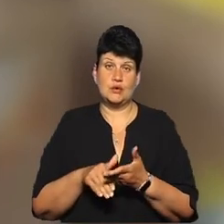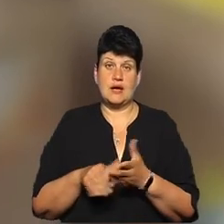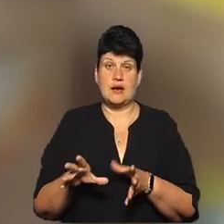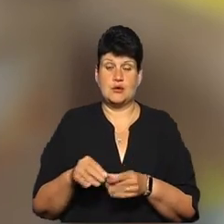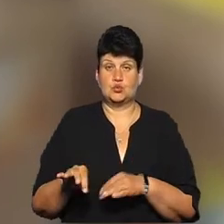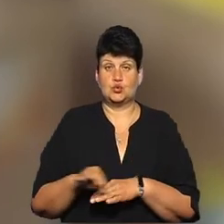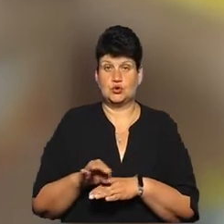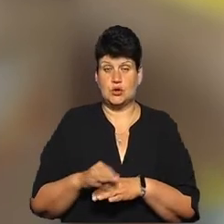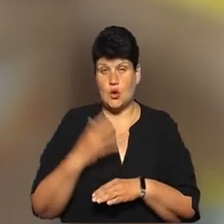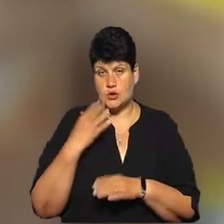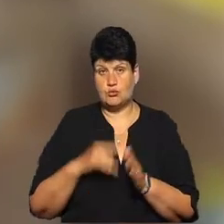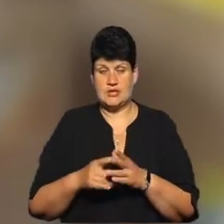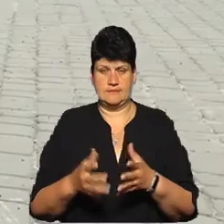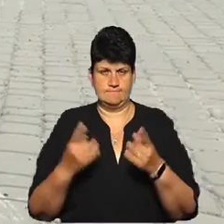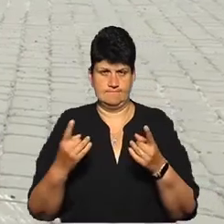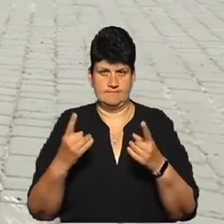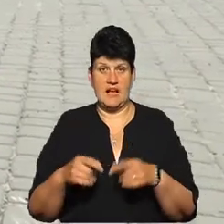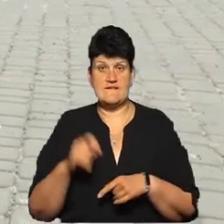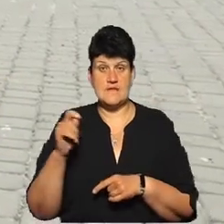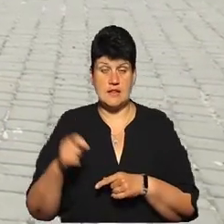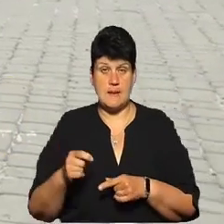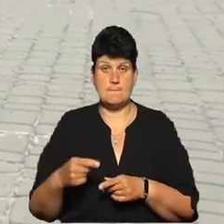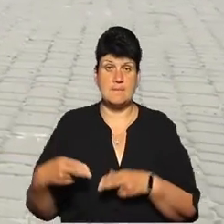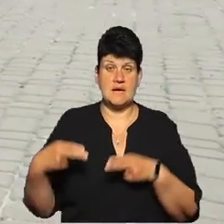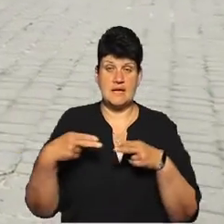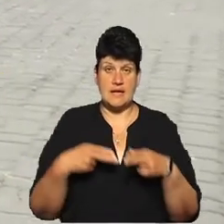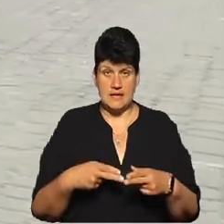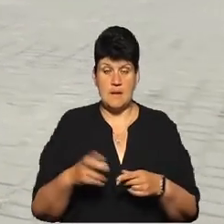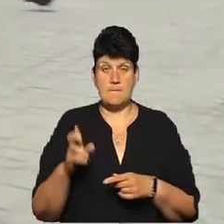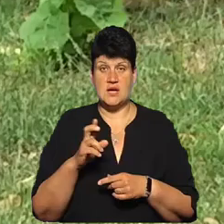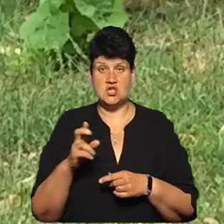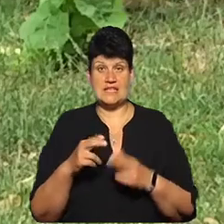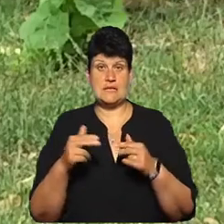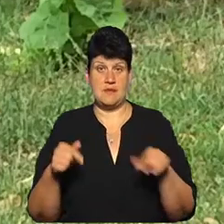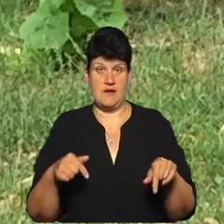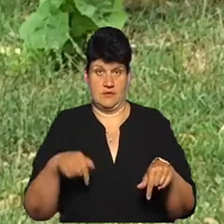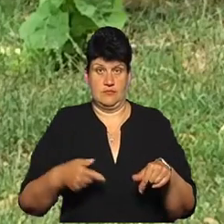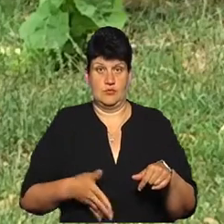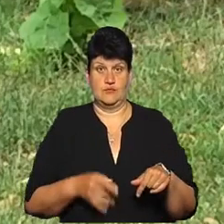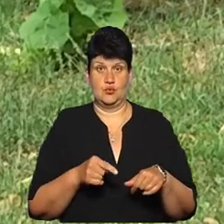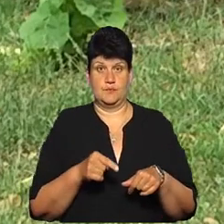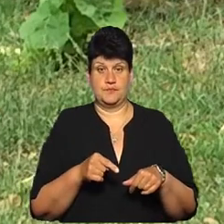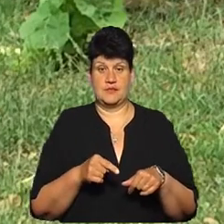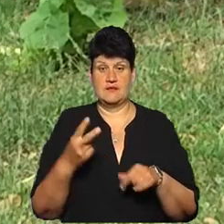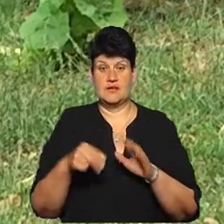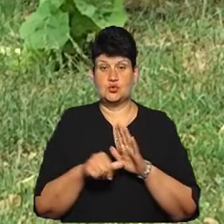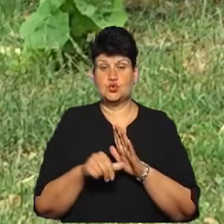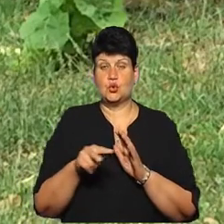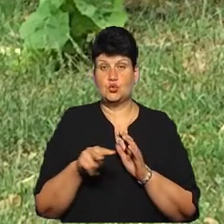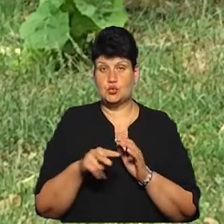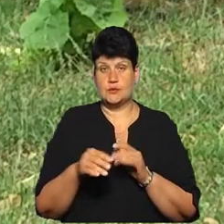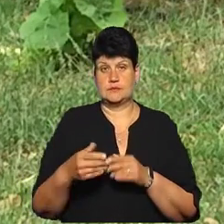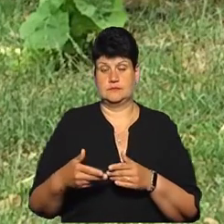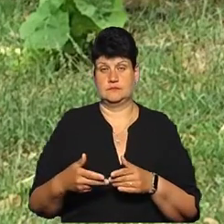Коли розпочалась повномасштабна війна, вони переїхали до Бережан із Дніпра. Чоловік звідси родом. Десь 26 лютого ми приїхали сюди.